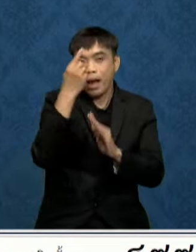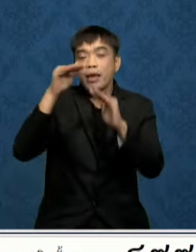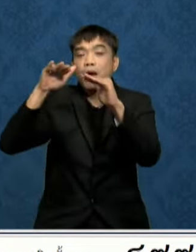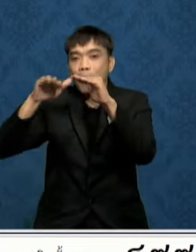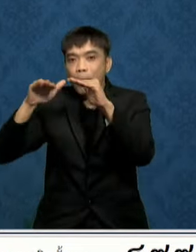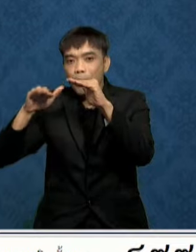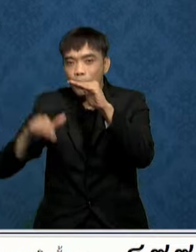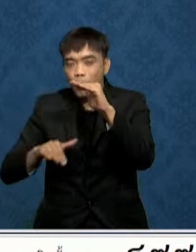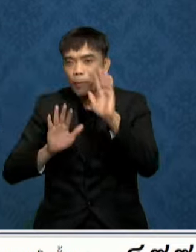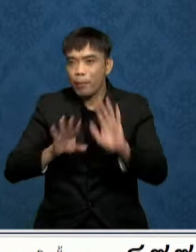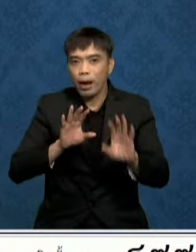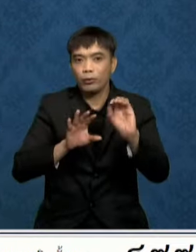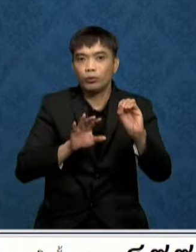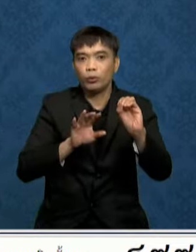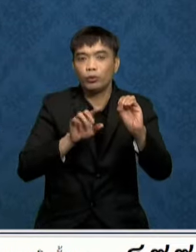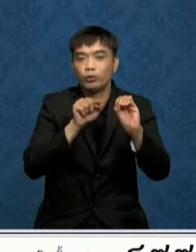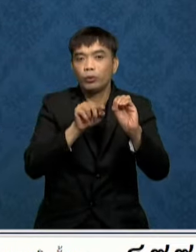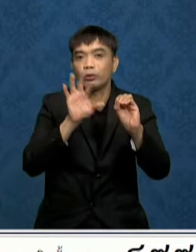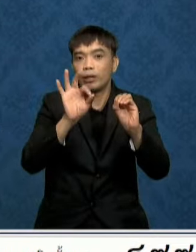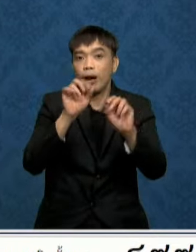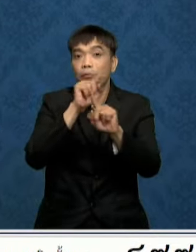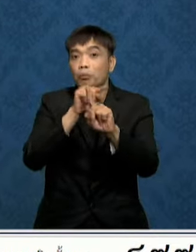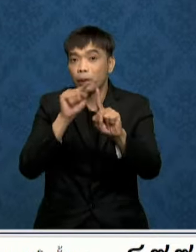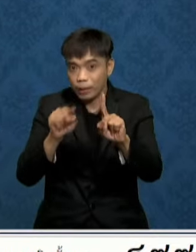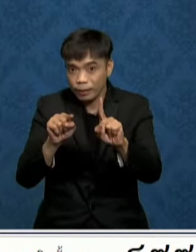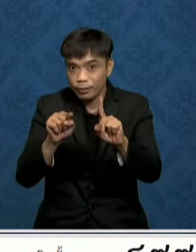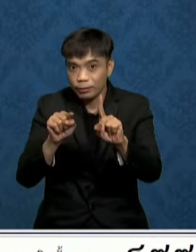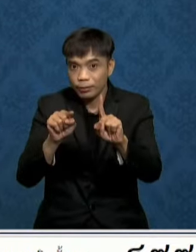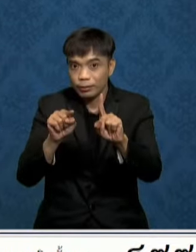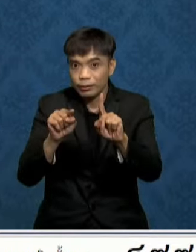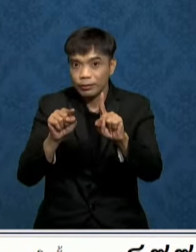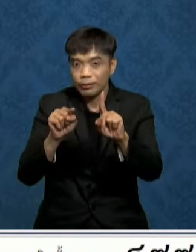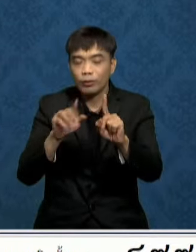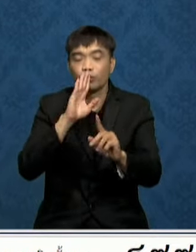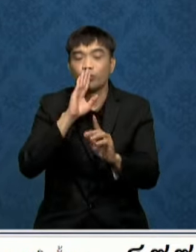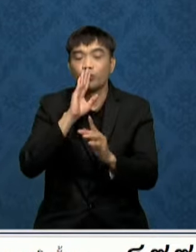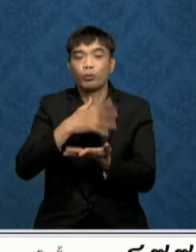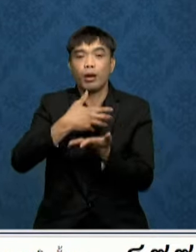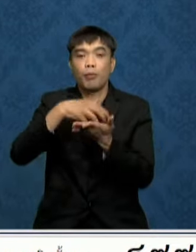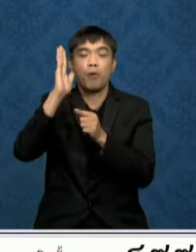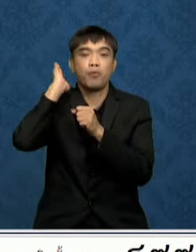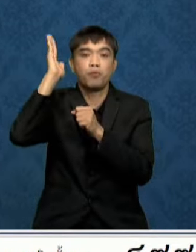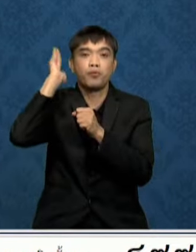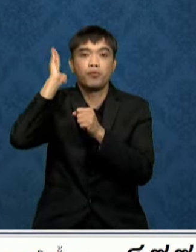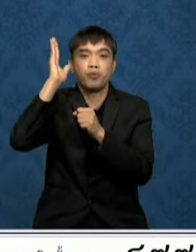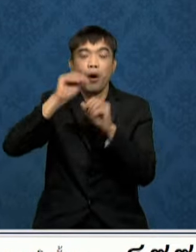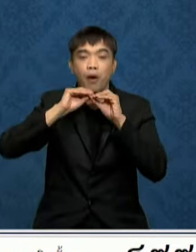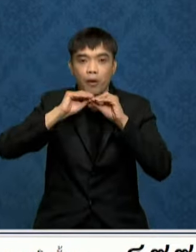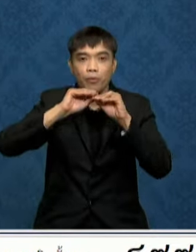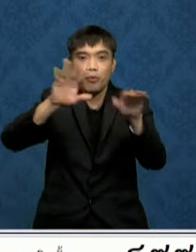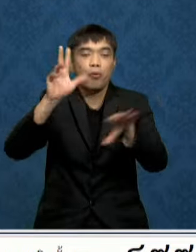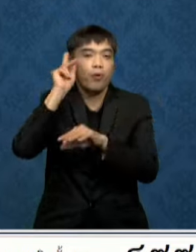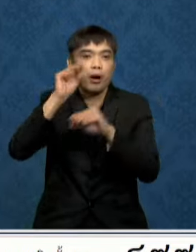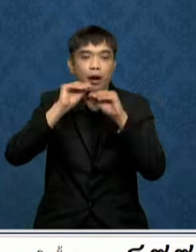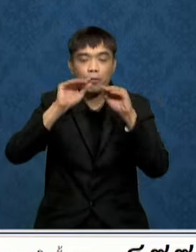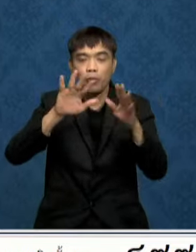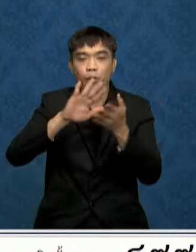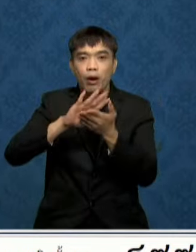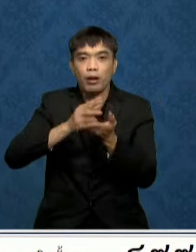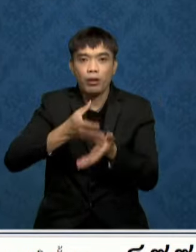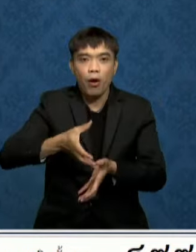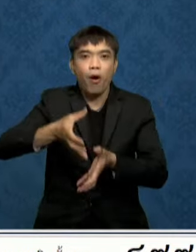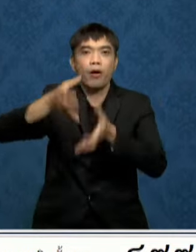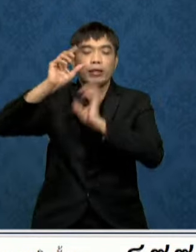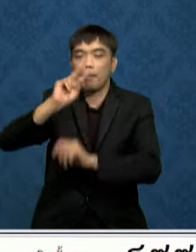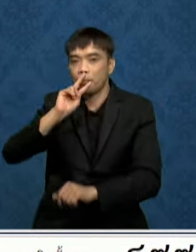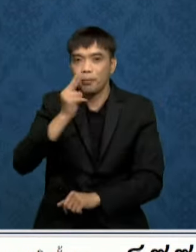แล้วเนี่ยก็จะจะเหลืออยู่แค่ 0.9%ค่ะแต่ว่าพอมีการแถลงประมาณการเศรษฐกิจรัฐมนตรีช่วยก็กลับไปใช้ 1.2 -